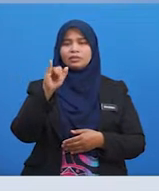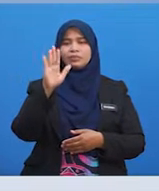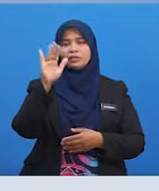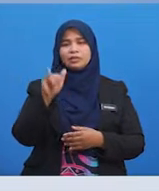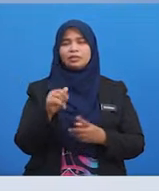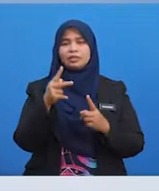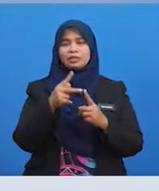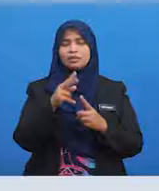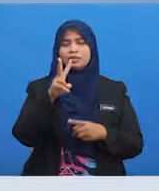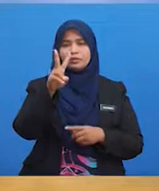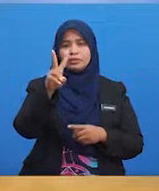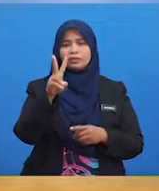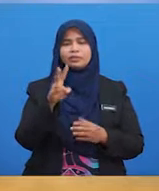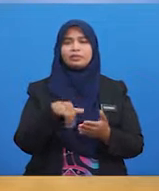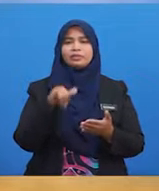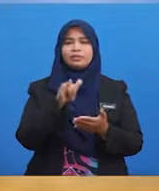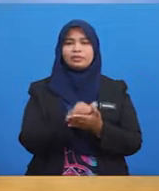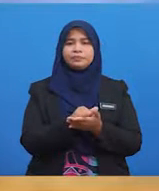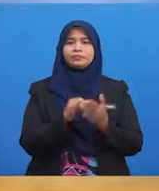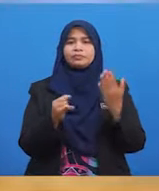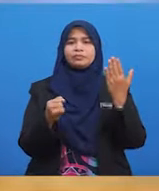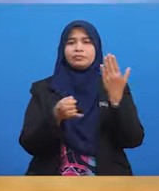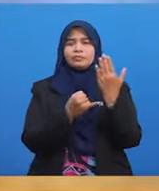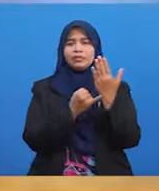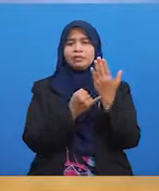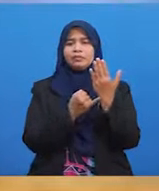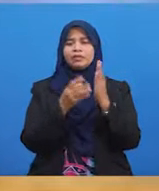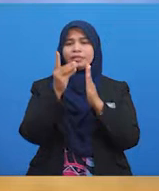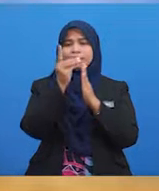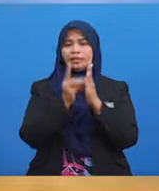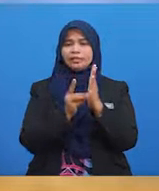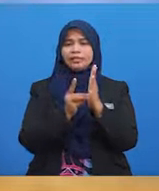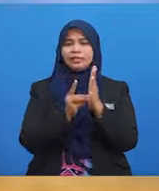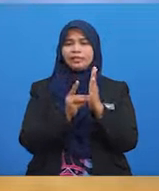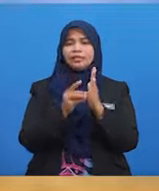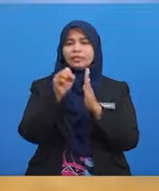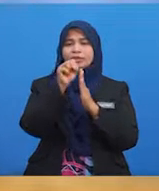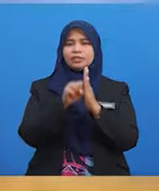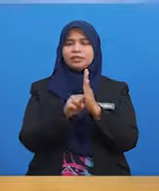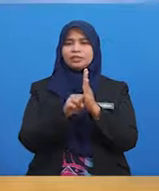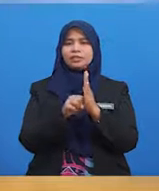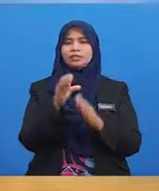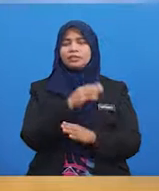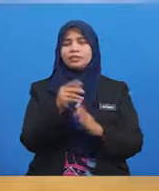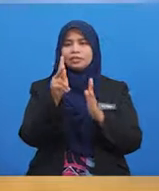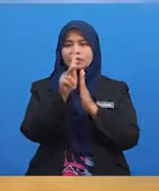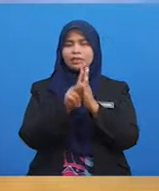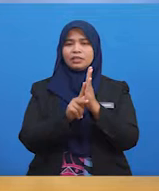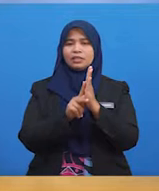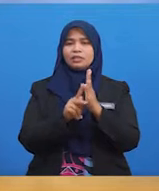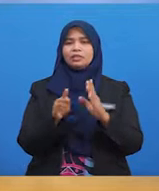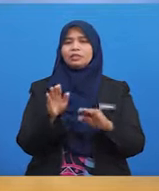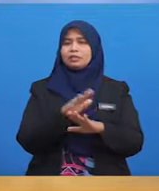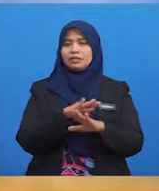kedua, iaitu imbuhan di, se dan ke